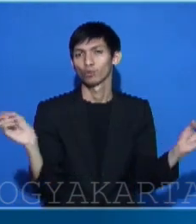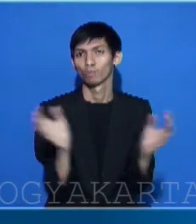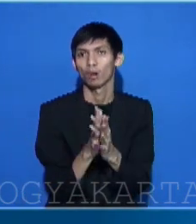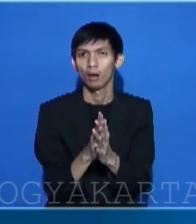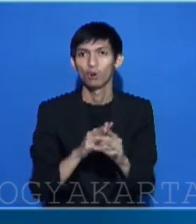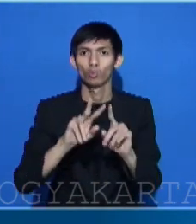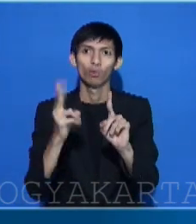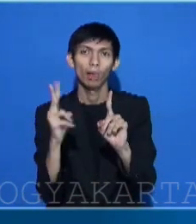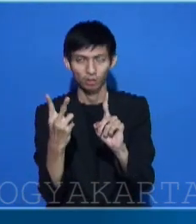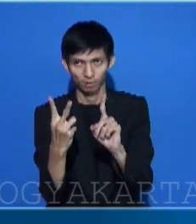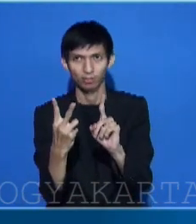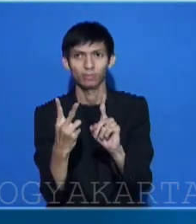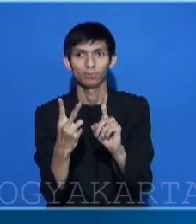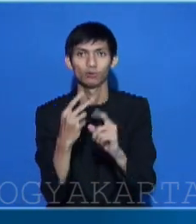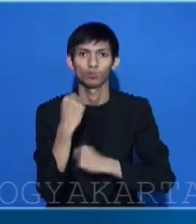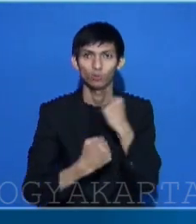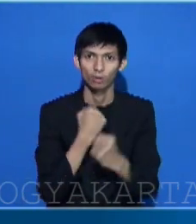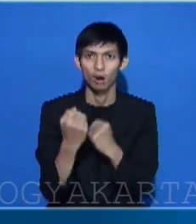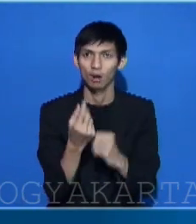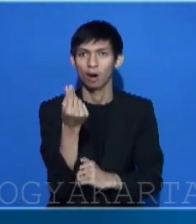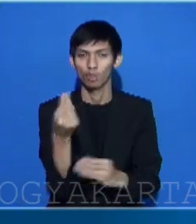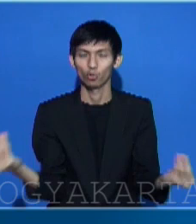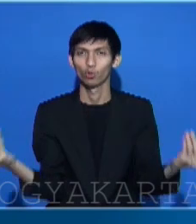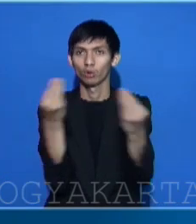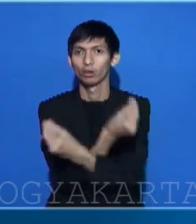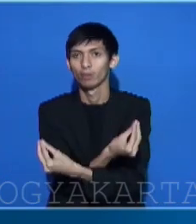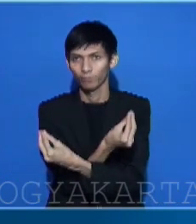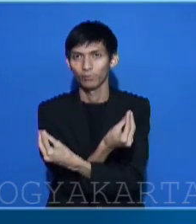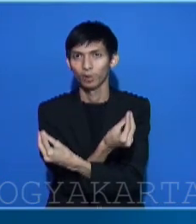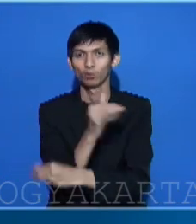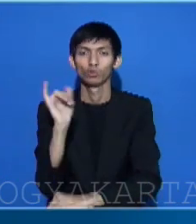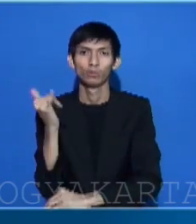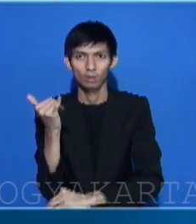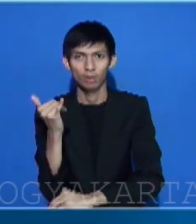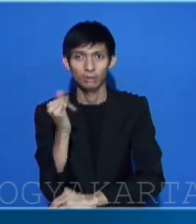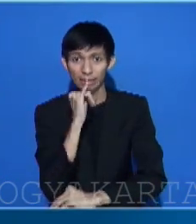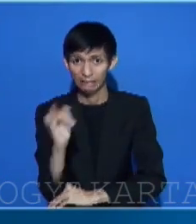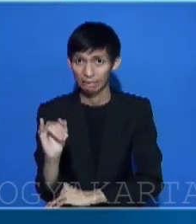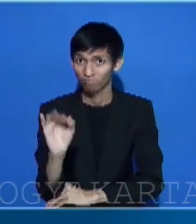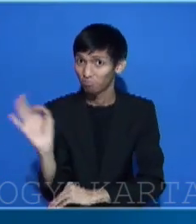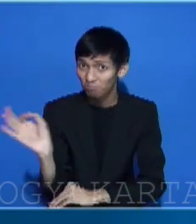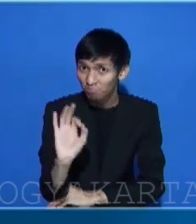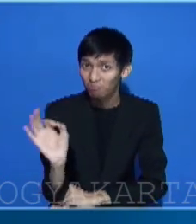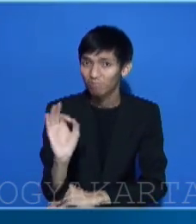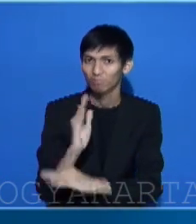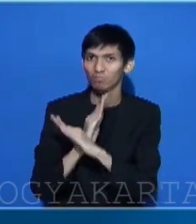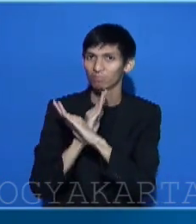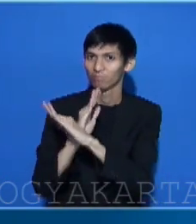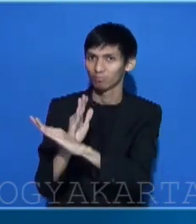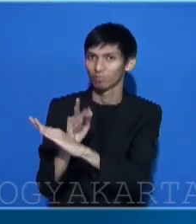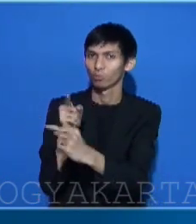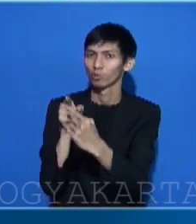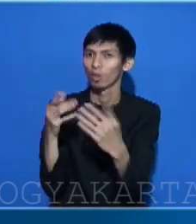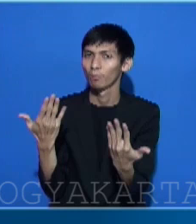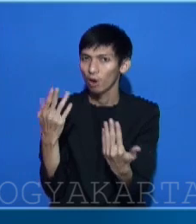yang mengantongi izin dari BI. Tujuan penertiban usaha money changer tak berizin adalah untuk menghindari resiko tindak pidana pencucian